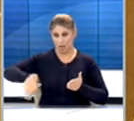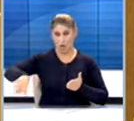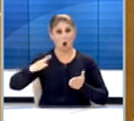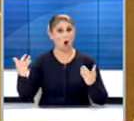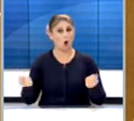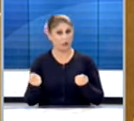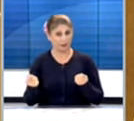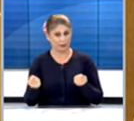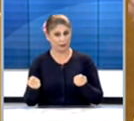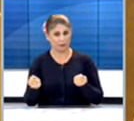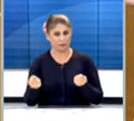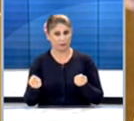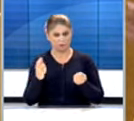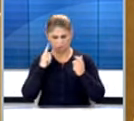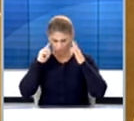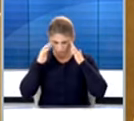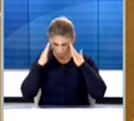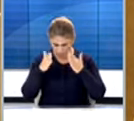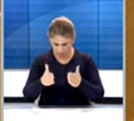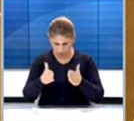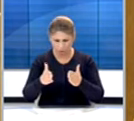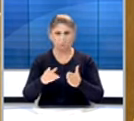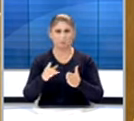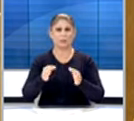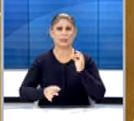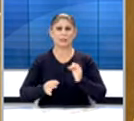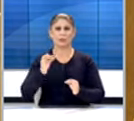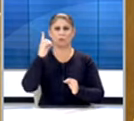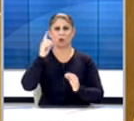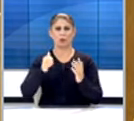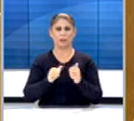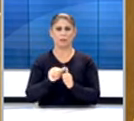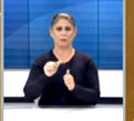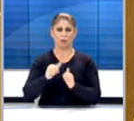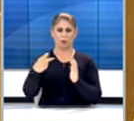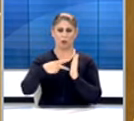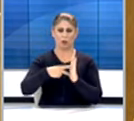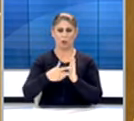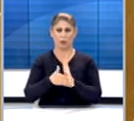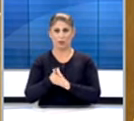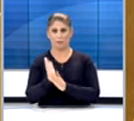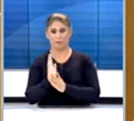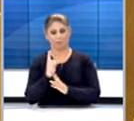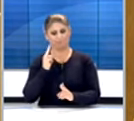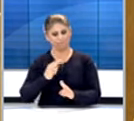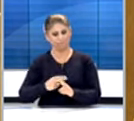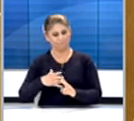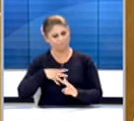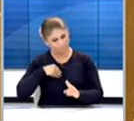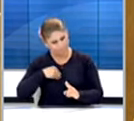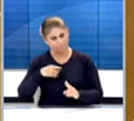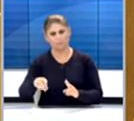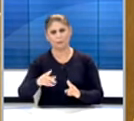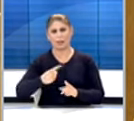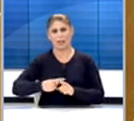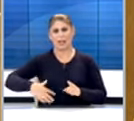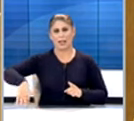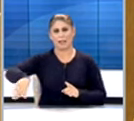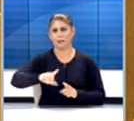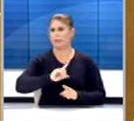συνέβησαν, να επικεντρώσει τη συζήτηση στο πρώτο εξάμηνο του 2015 και κυρίως να πείσει τον ελληνικό λαό να